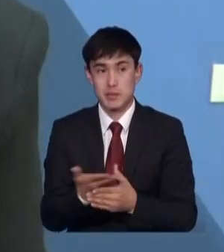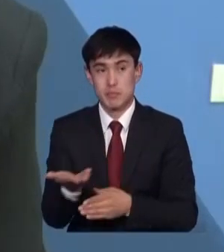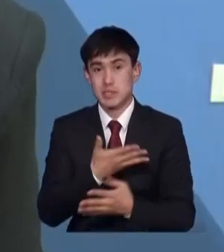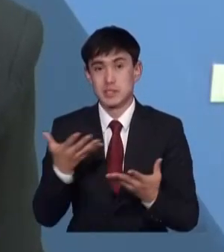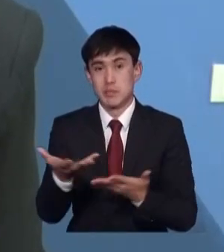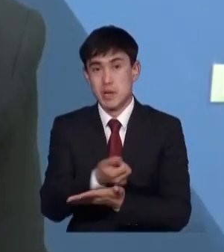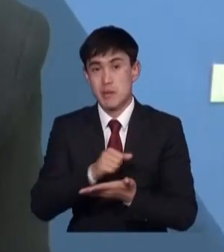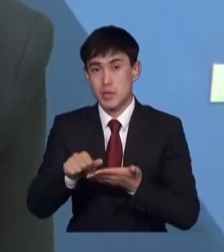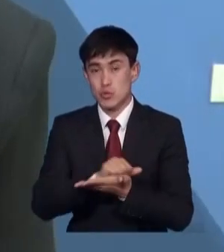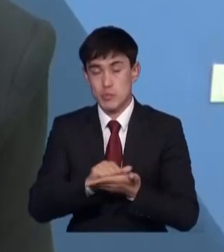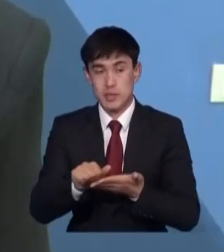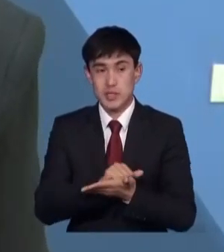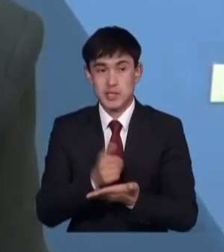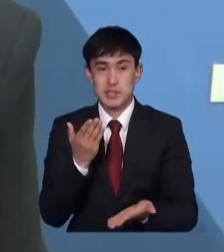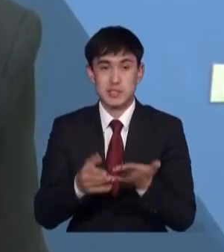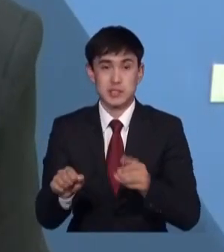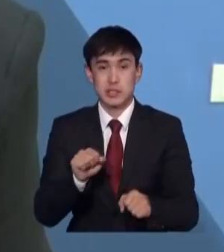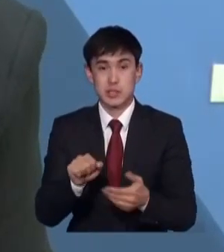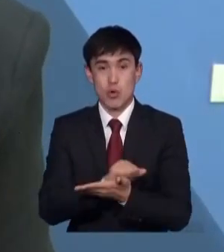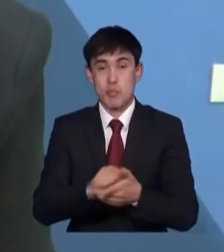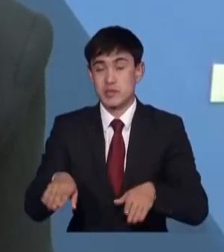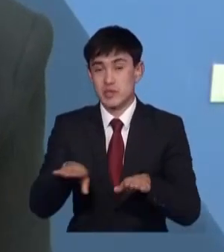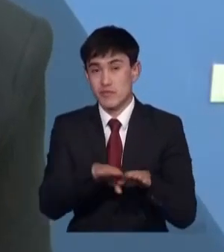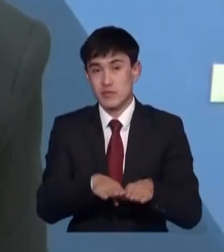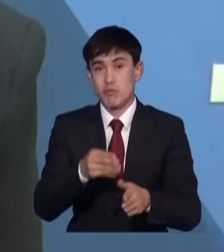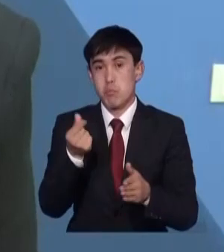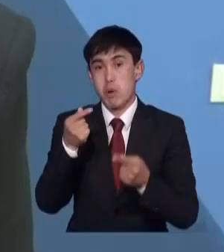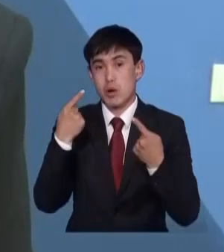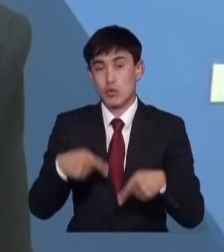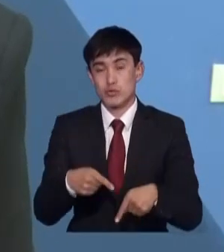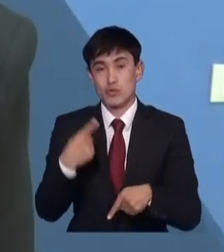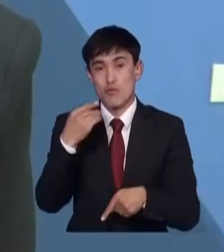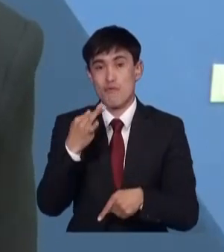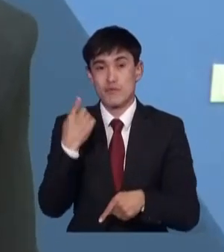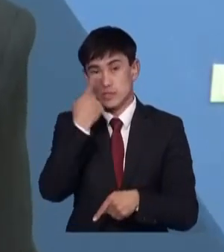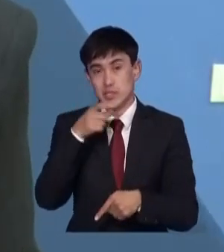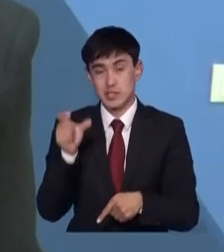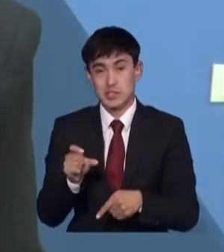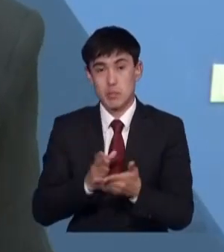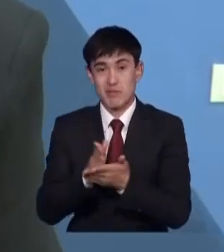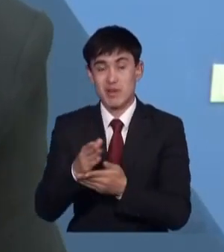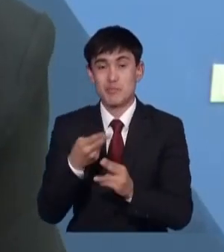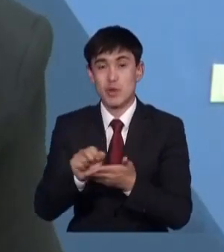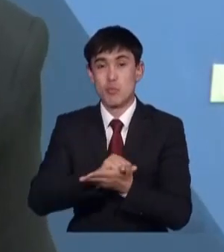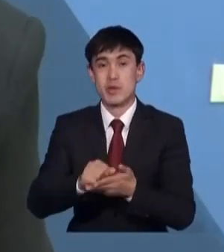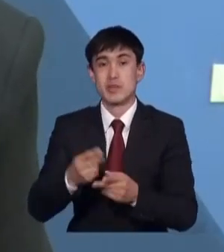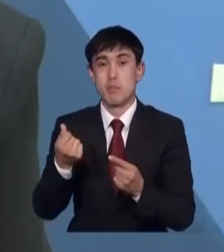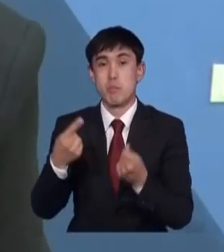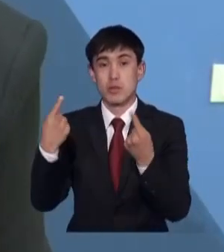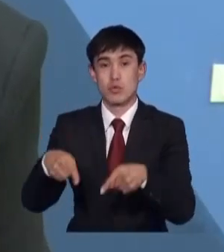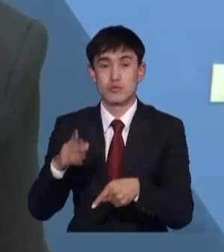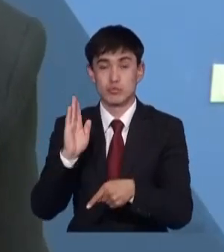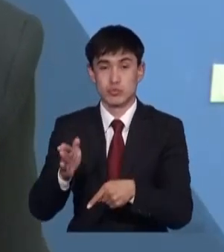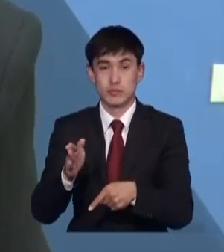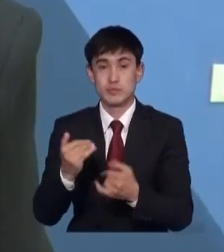собираем все документы если документы соответствуют банкротству физических лиц мы направляем эти документы на банкротство